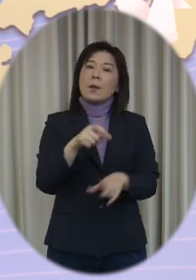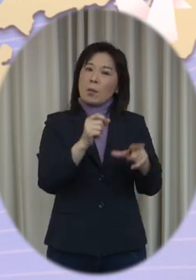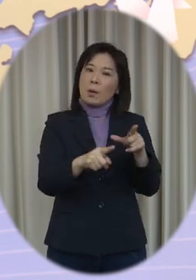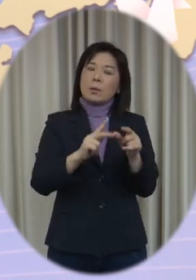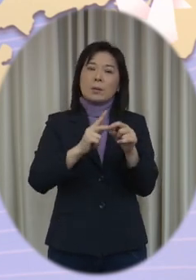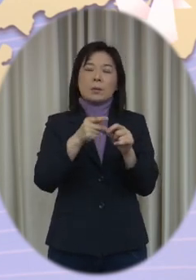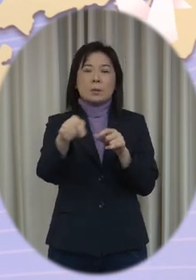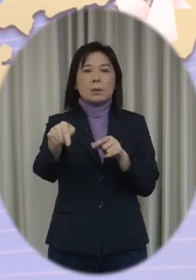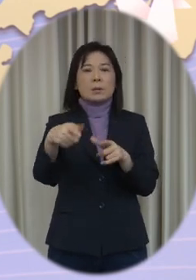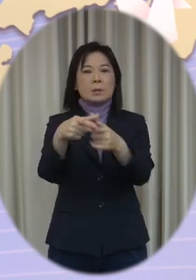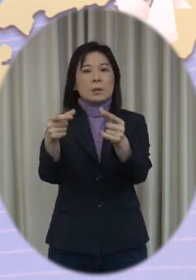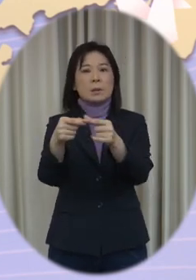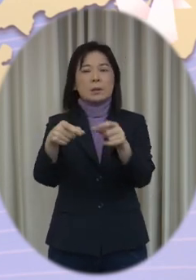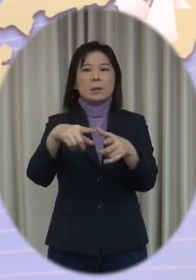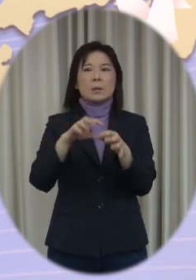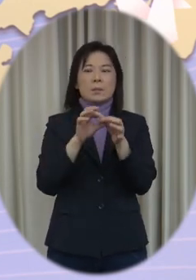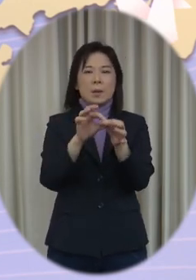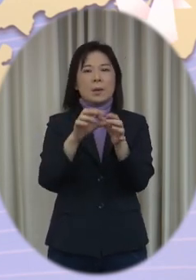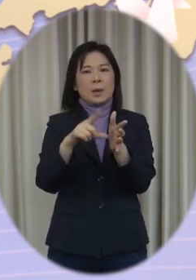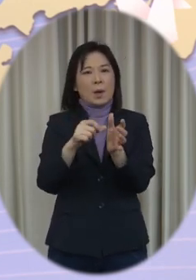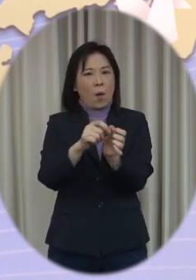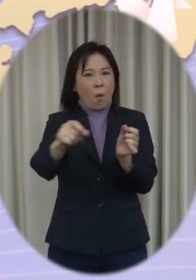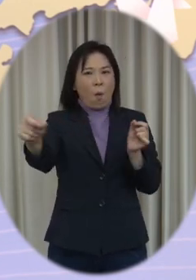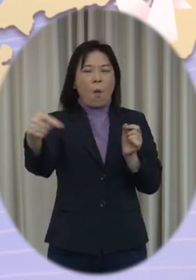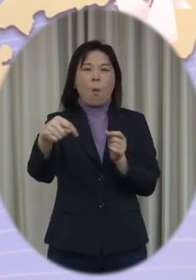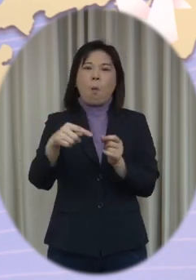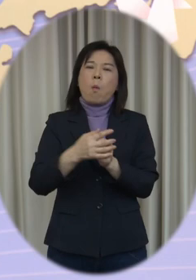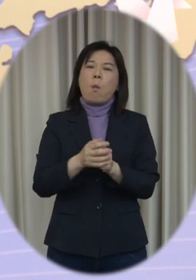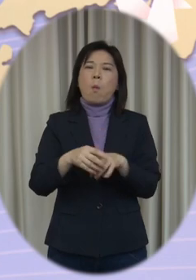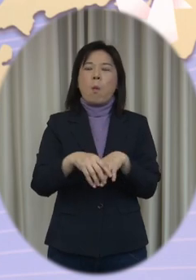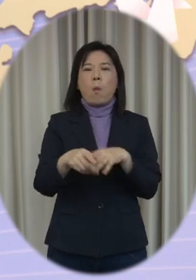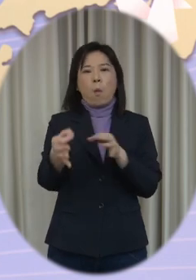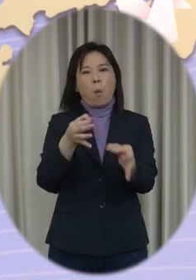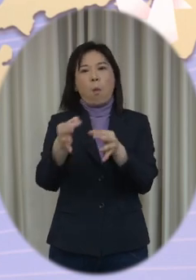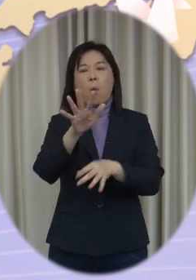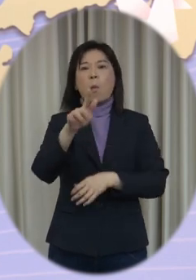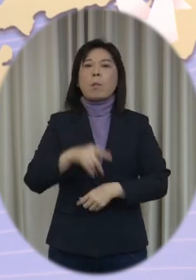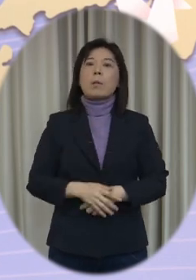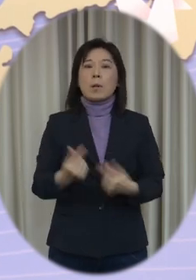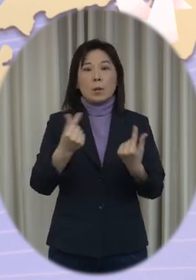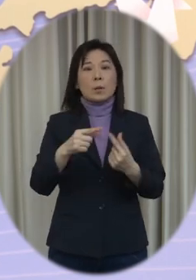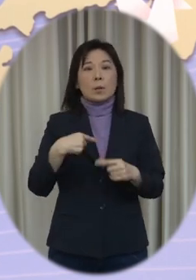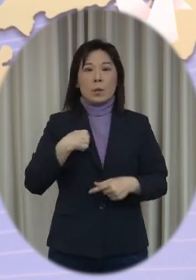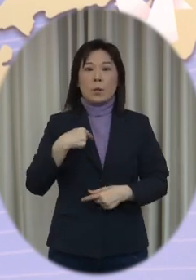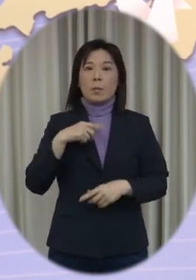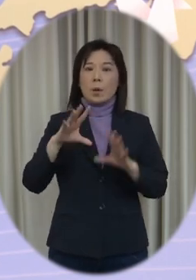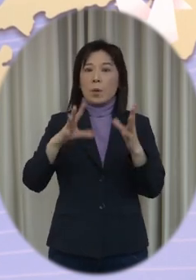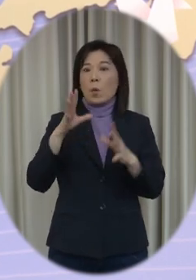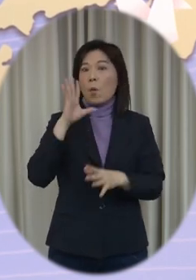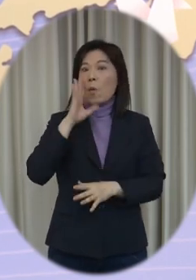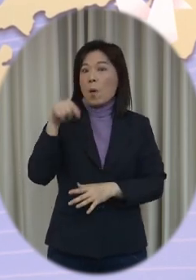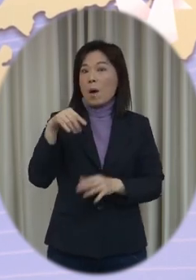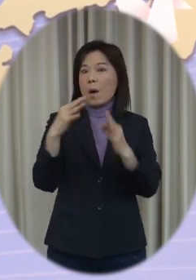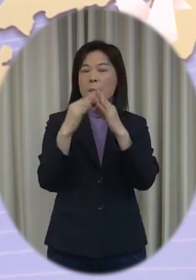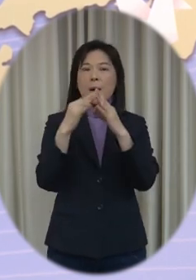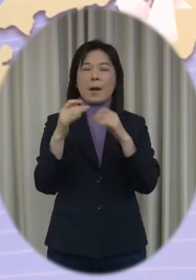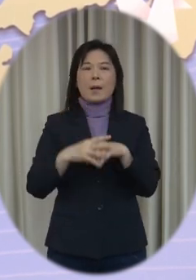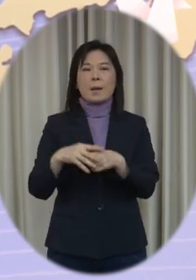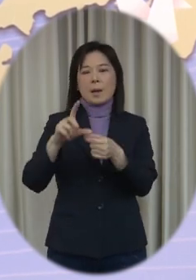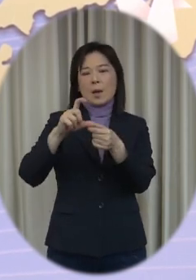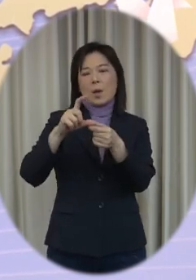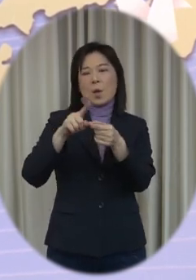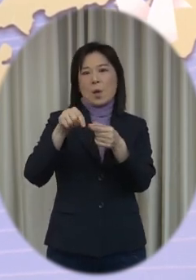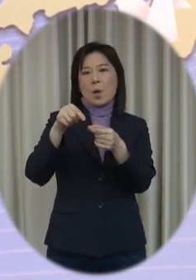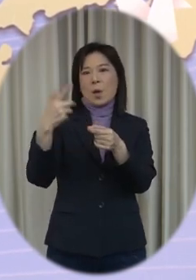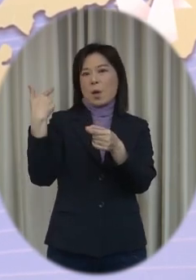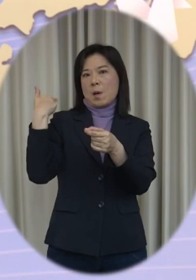切。就以我们国泰金控集团旗下国泰人寿为例，从61年前我们成立的时候，就